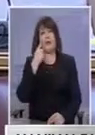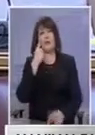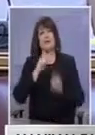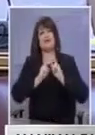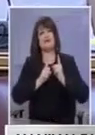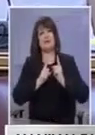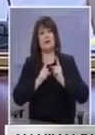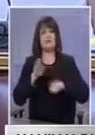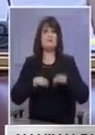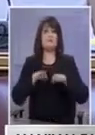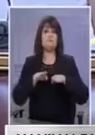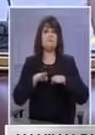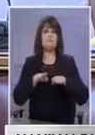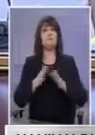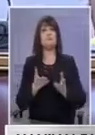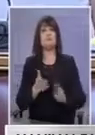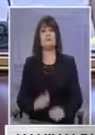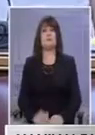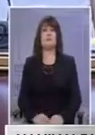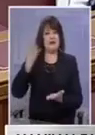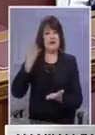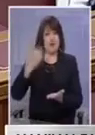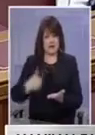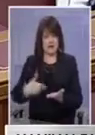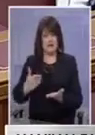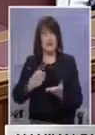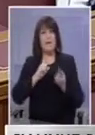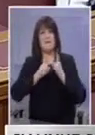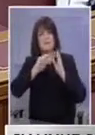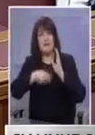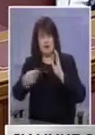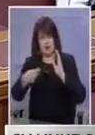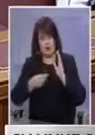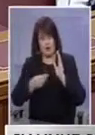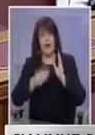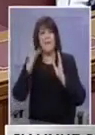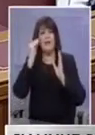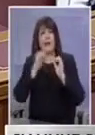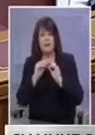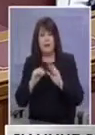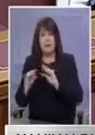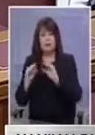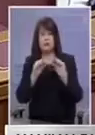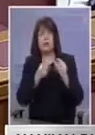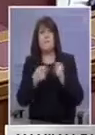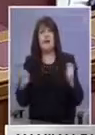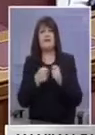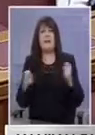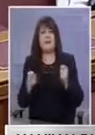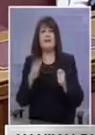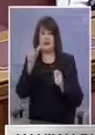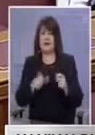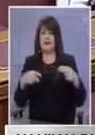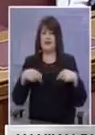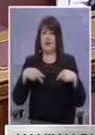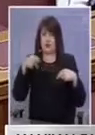όχι εξαρτιέται τι θα γίνει με το επιβεβαιώνεται την πρόταση. Χρέος της χώρας. Το μνημόνιο το οποίο έρχεται, μαθαίνουμε από διαρροές μέτρα και έχουμε τον Υπουργό